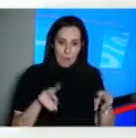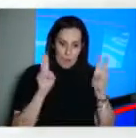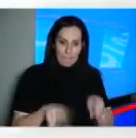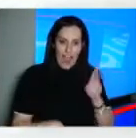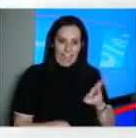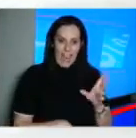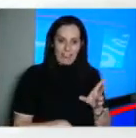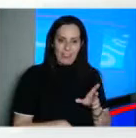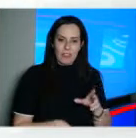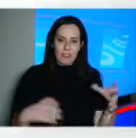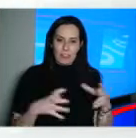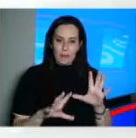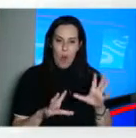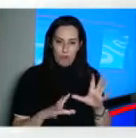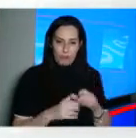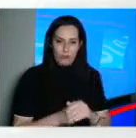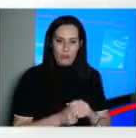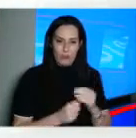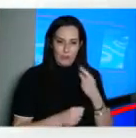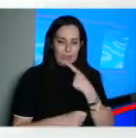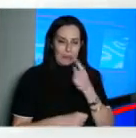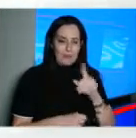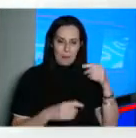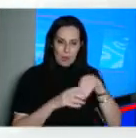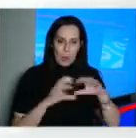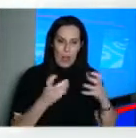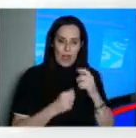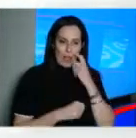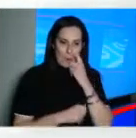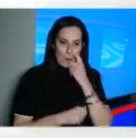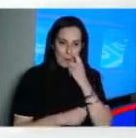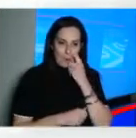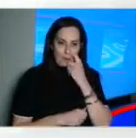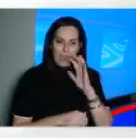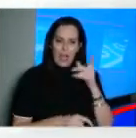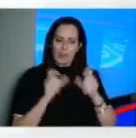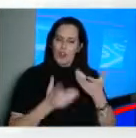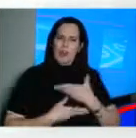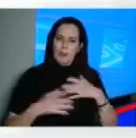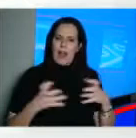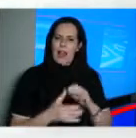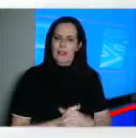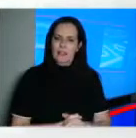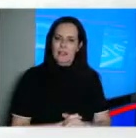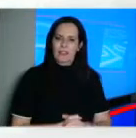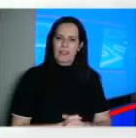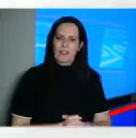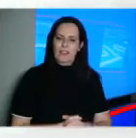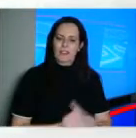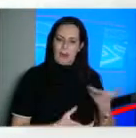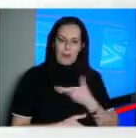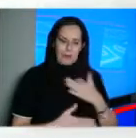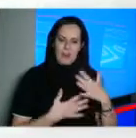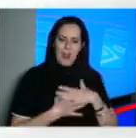כן. והרכב הוא מאוד אקלקטי גם, כן? תכף נכון. תגיד מי החברים בהרכב. איך האנשים מקבלים את זה? מקבלים את